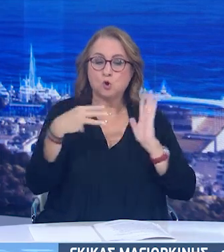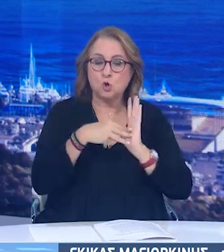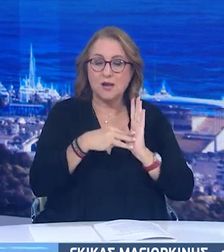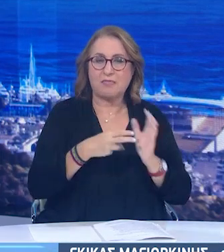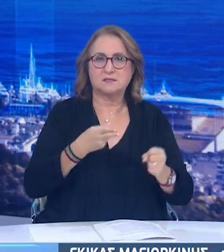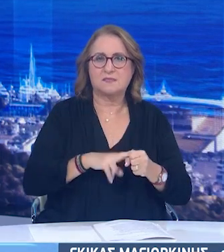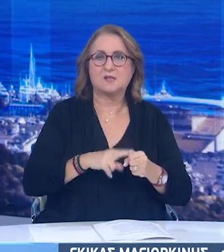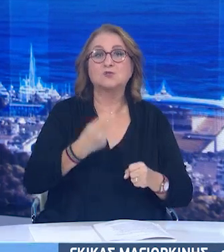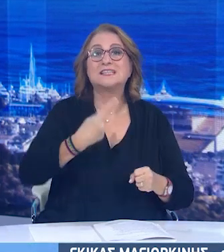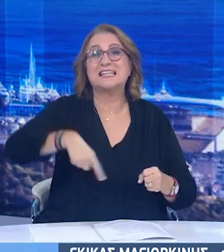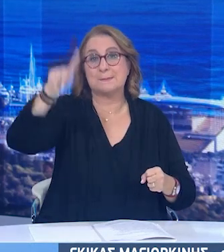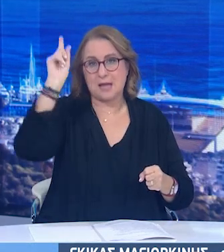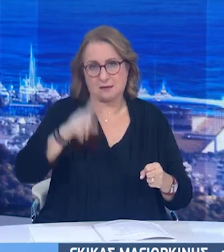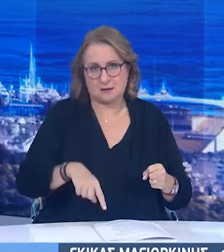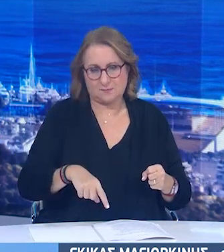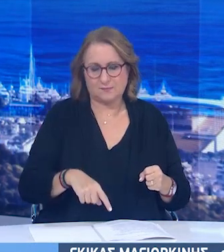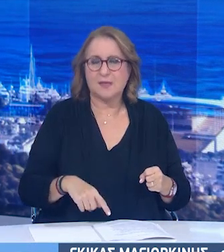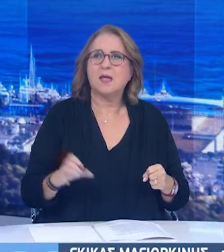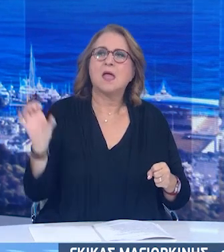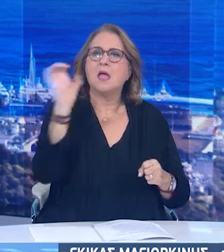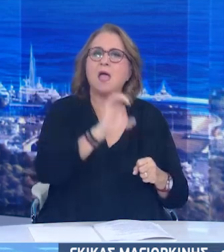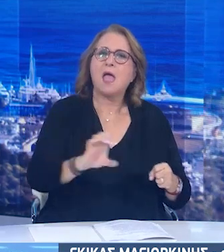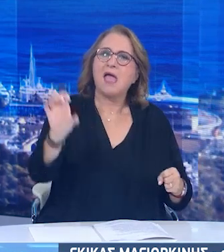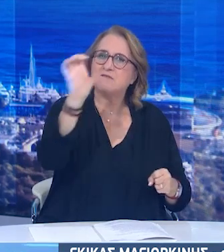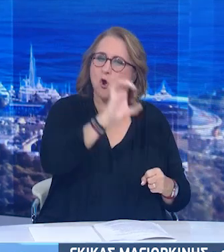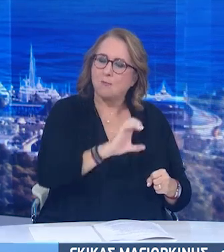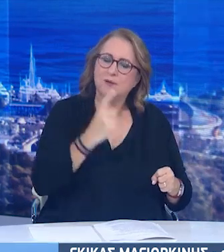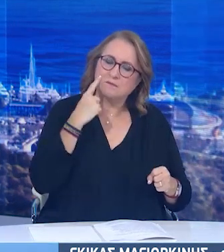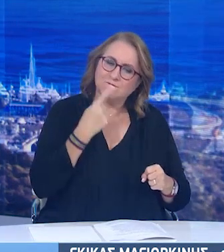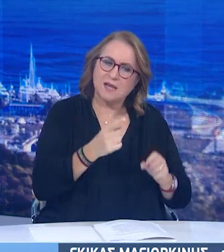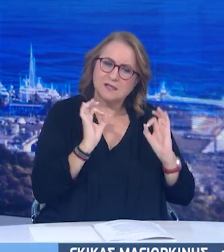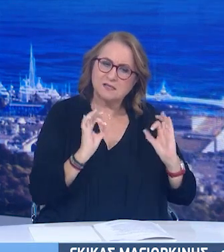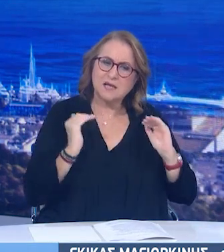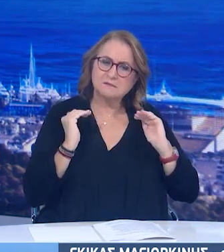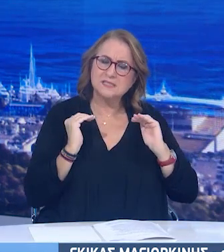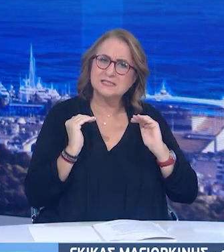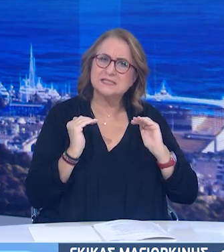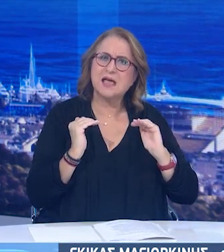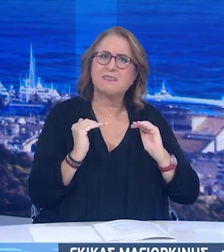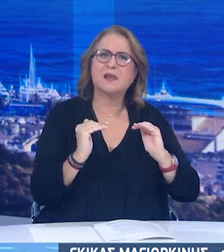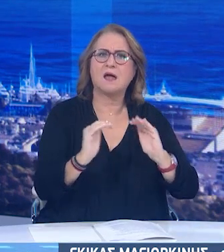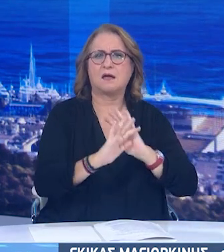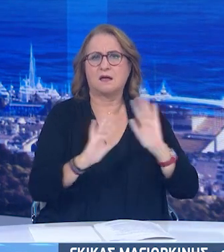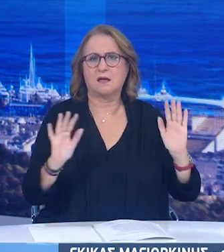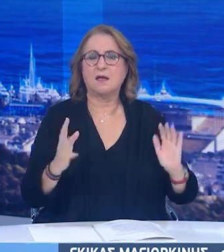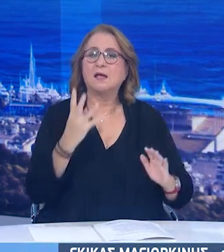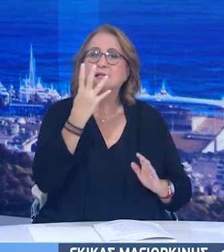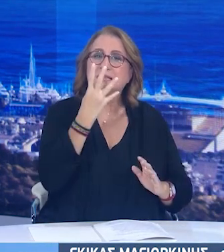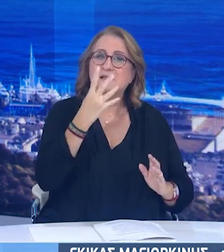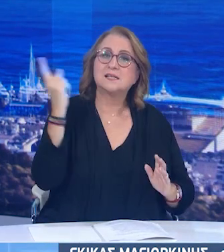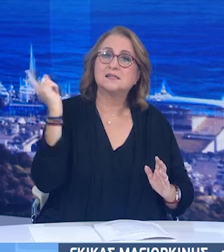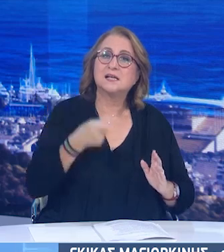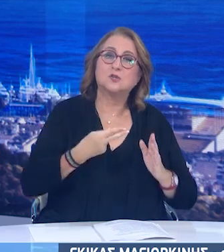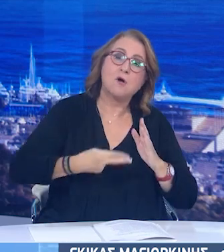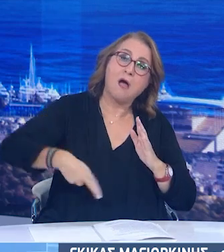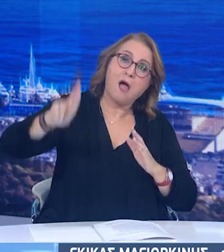ημέρα. Στην Ευρώπη, η επιδημία δείχνει τάση σταθεροποίησης με σταθερότητα στις διαγνώσεις και 4%